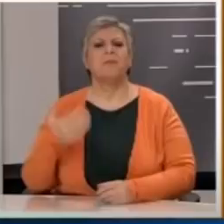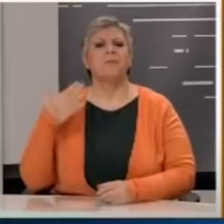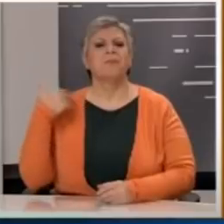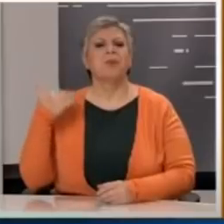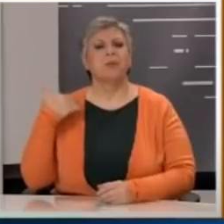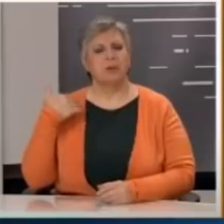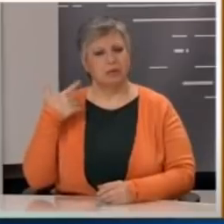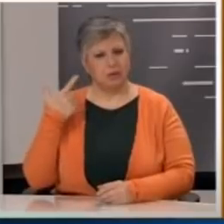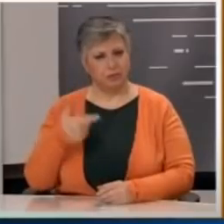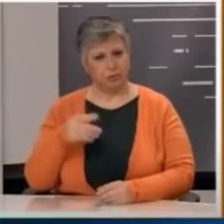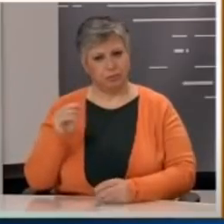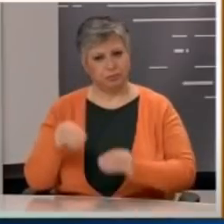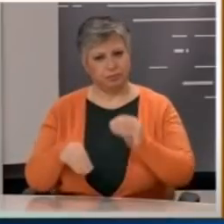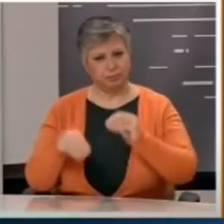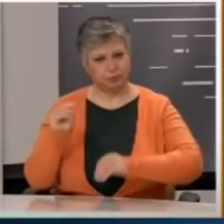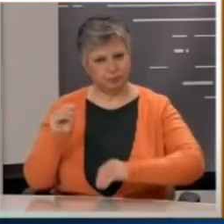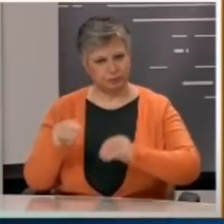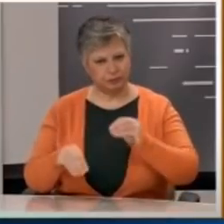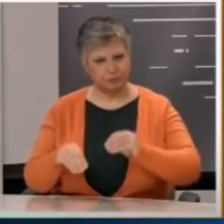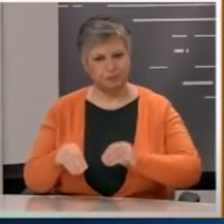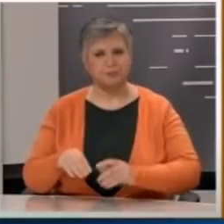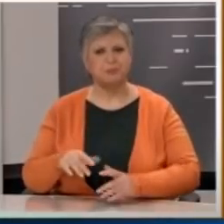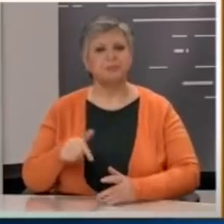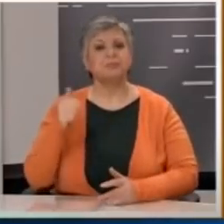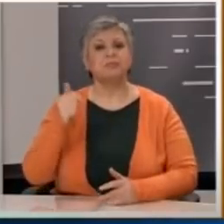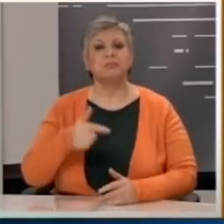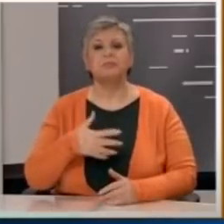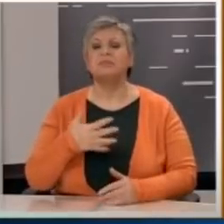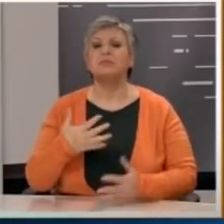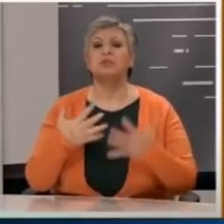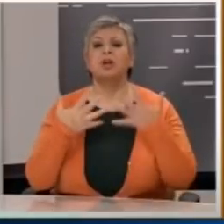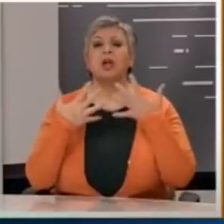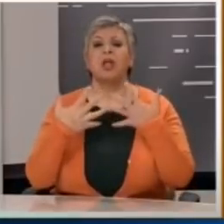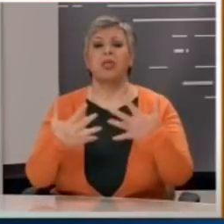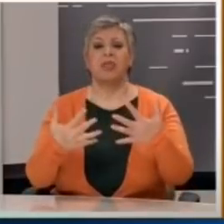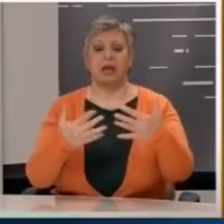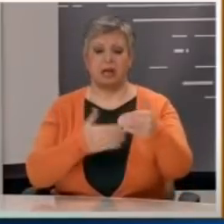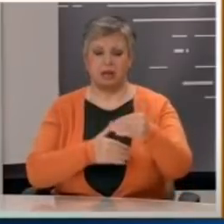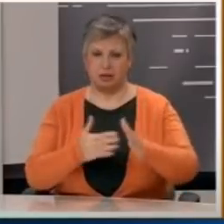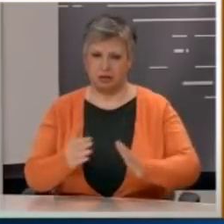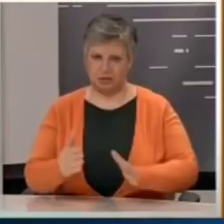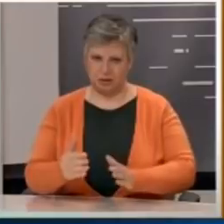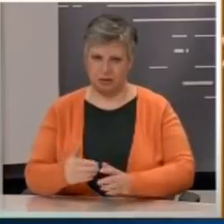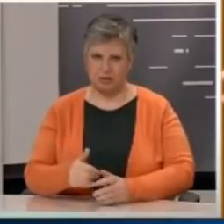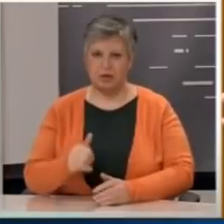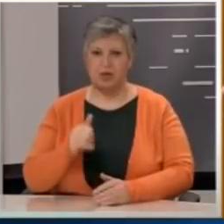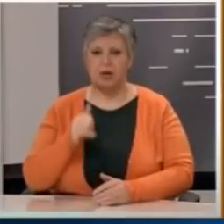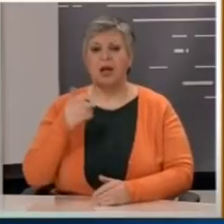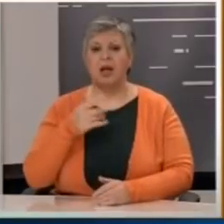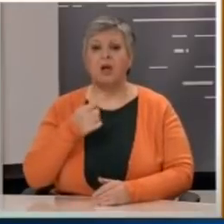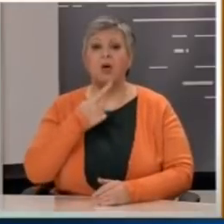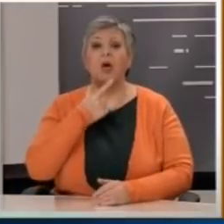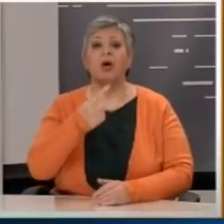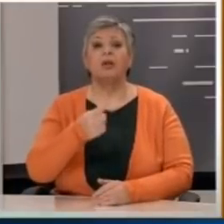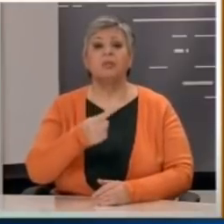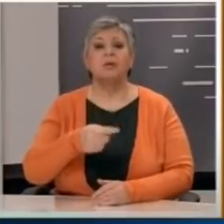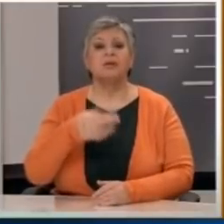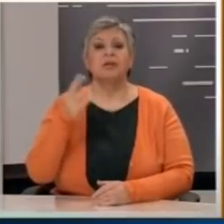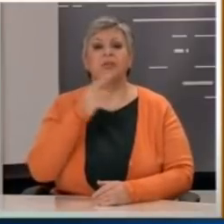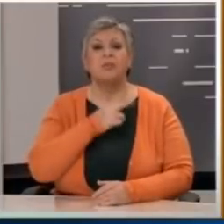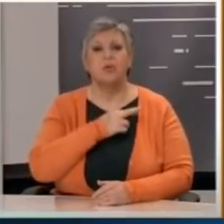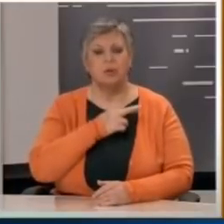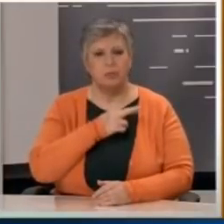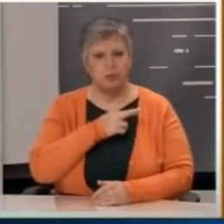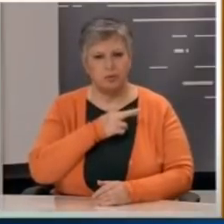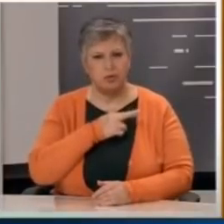γινόταν η ψηφοφορία για να παραπευθούν οι 10, είχα πει στον κύριο Τσίπρα, αλλά έλειπε. Ο κύριος Τσίπρας,